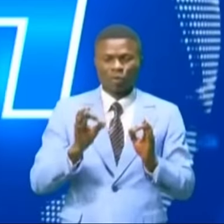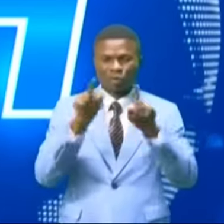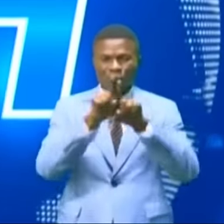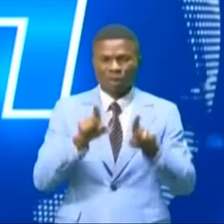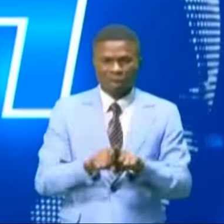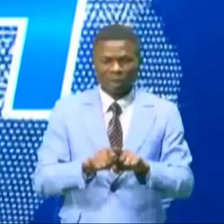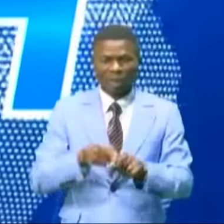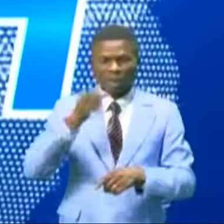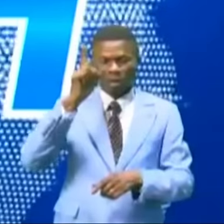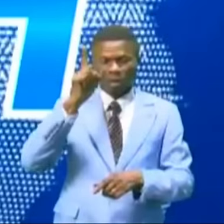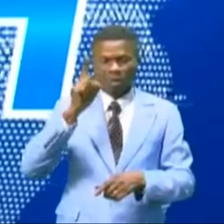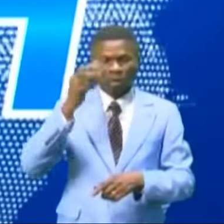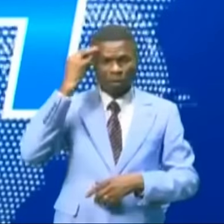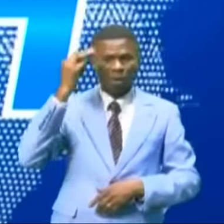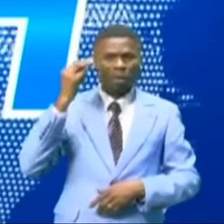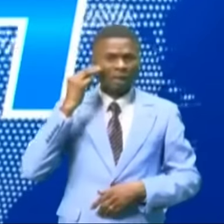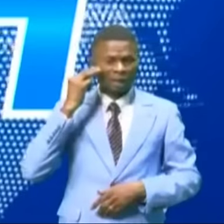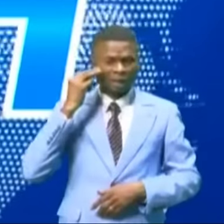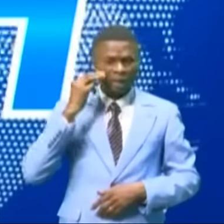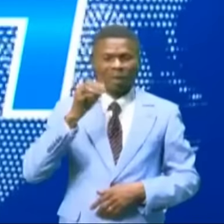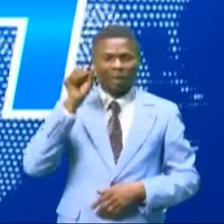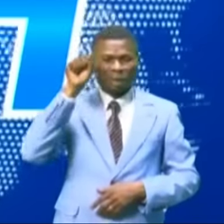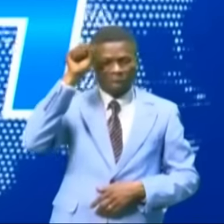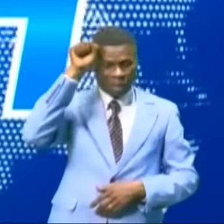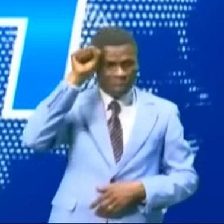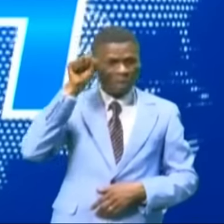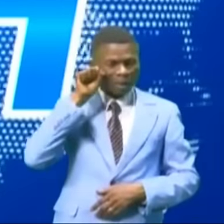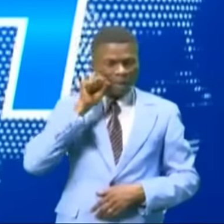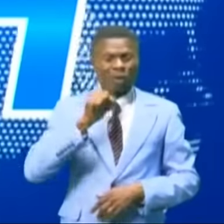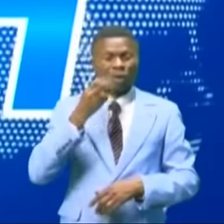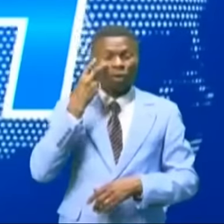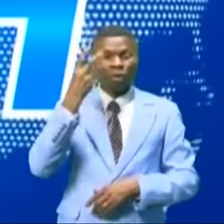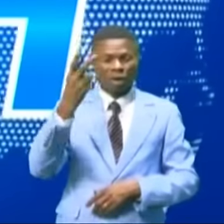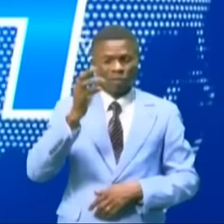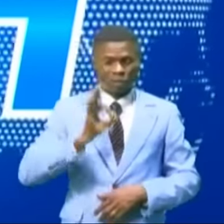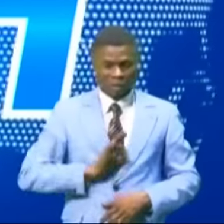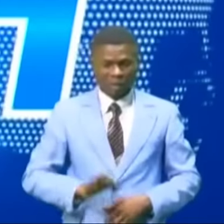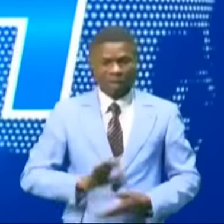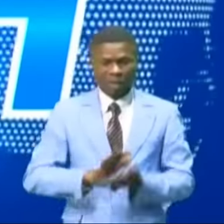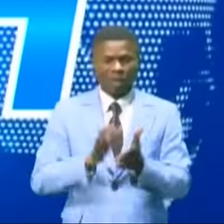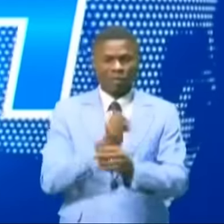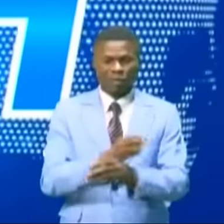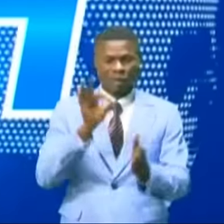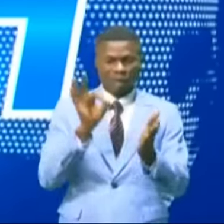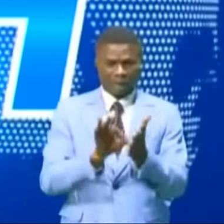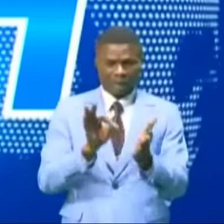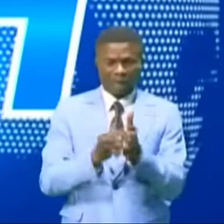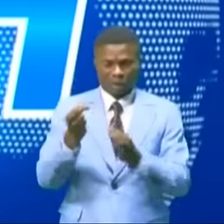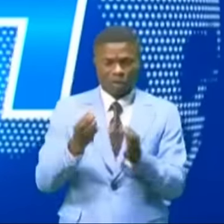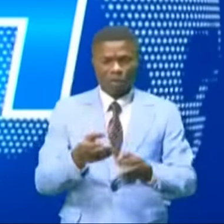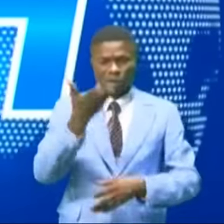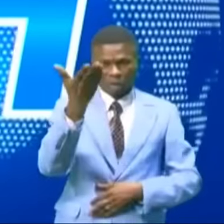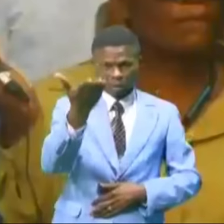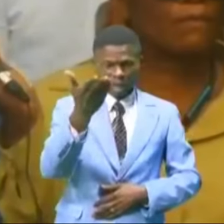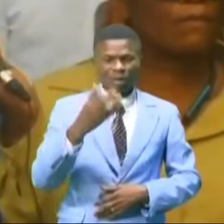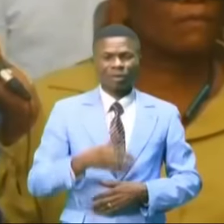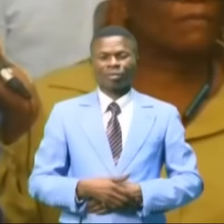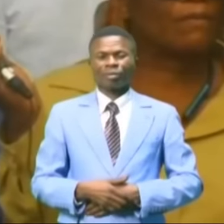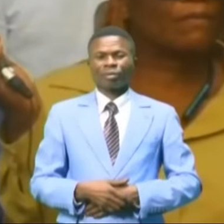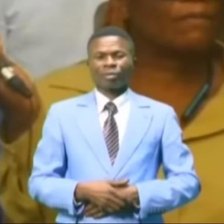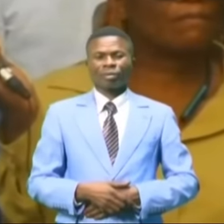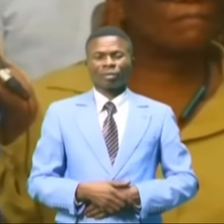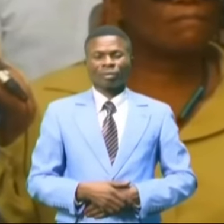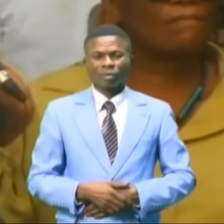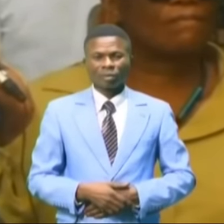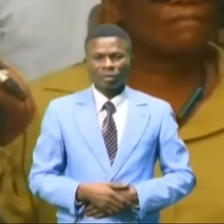la première ministre pour l'accomplissement de la vision du chef de l'État. Les détails dans ce reportage.